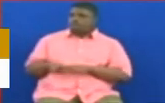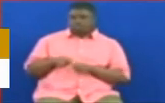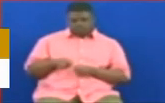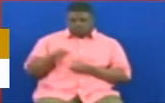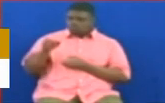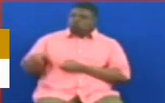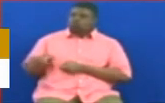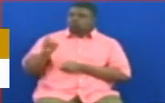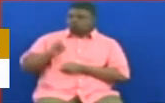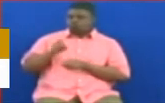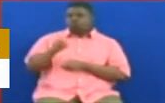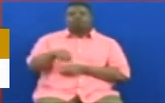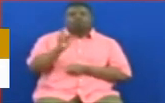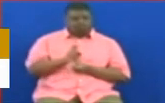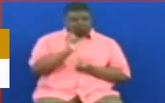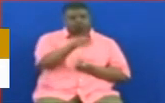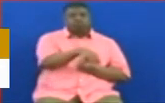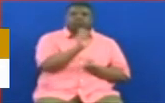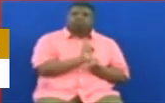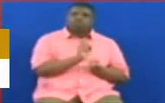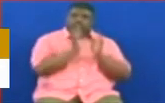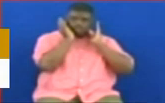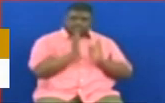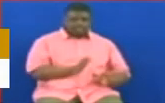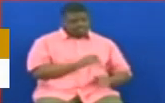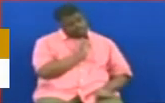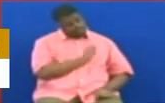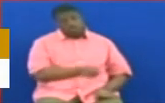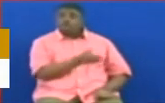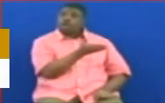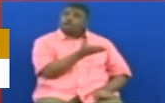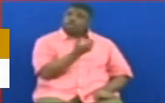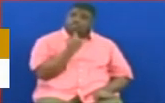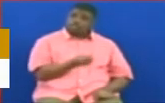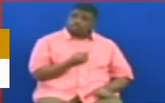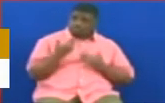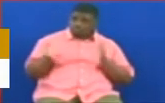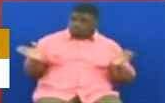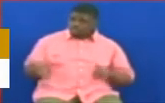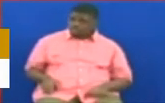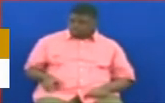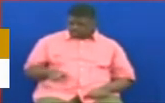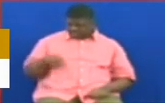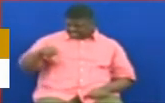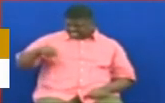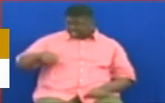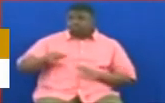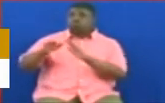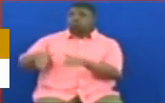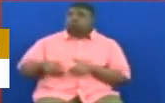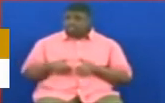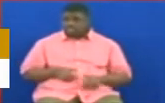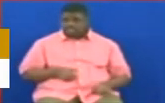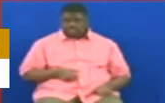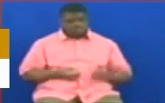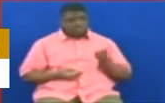Watanzania kwa muda mrefu sana. Na Mheshimiwa Speaker, mimi niseme kwamba bunge hili, sijajua watu wa